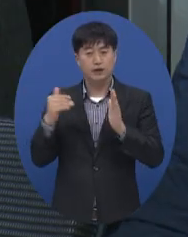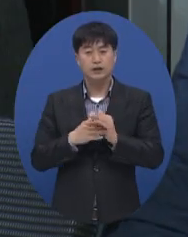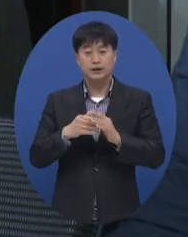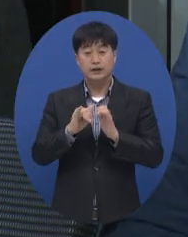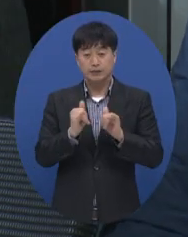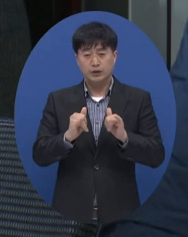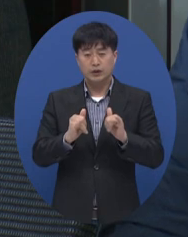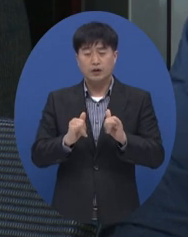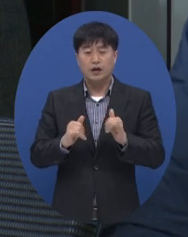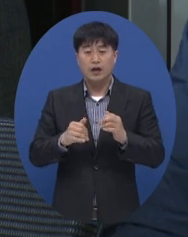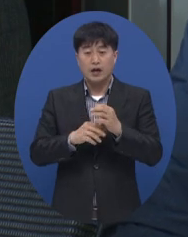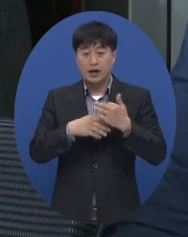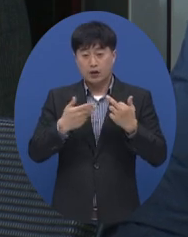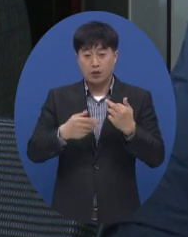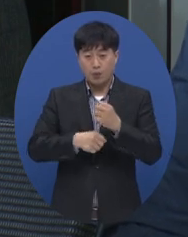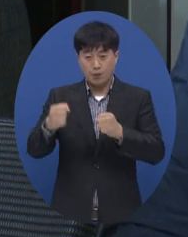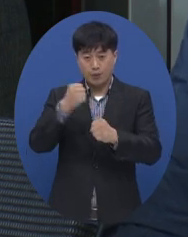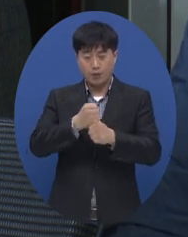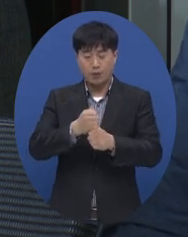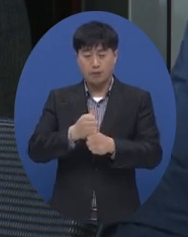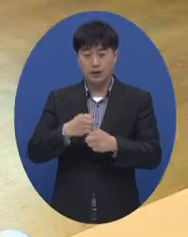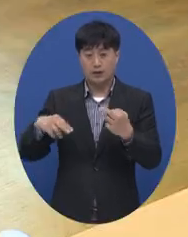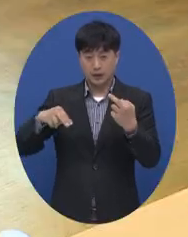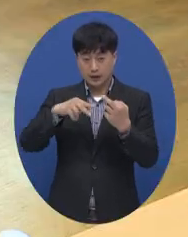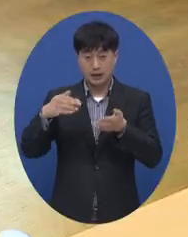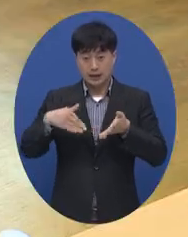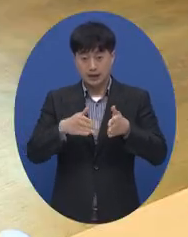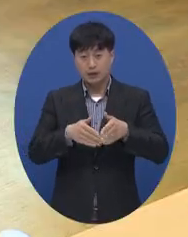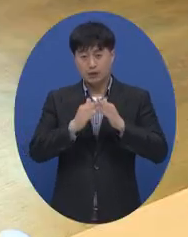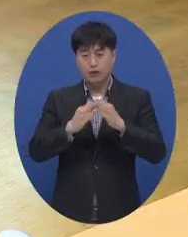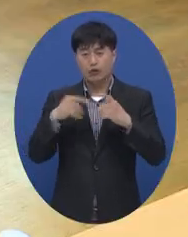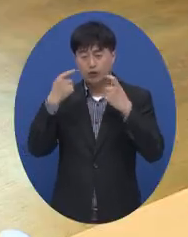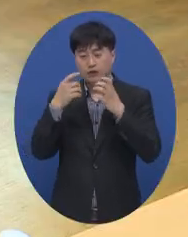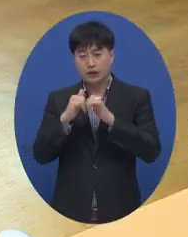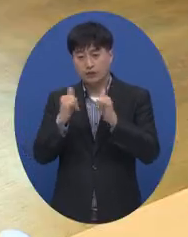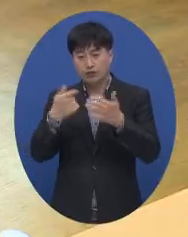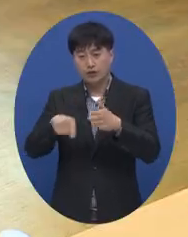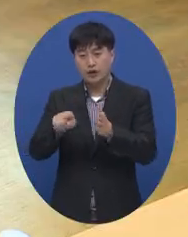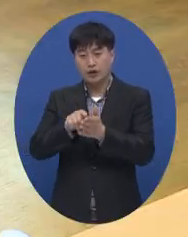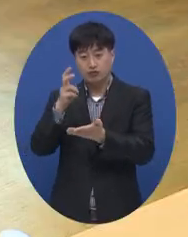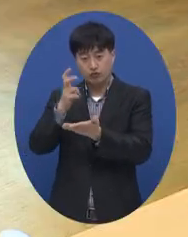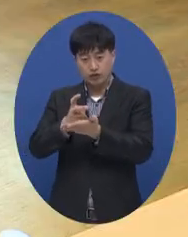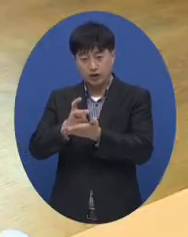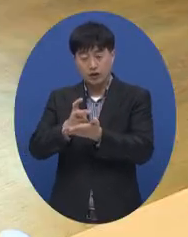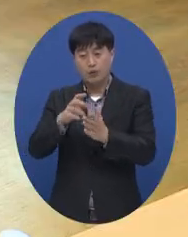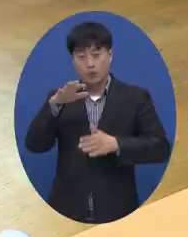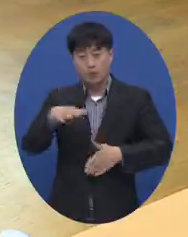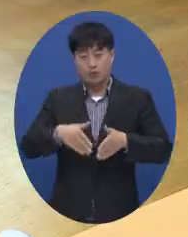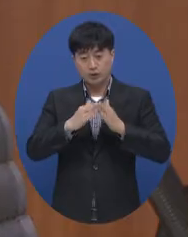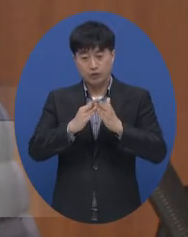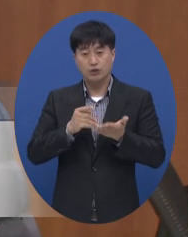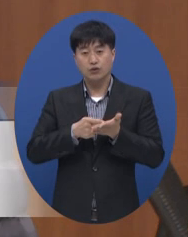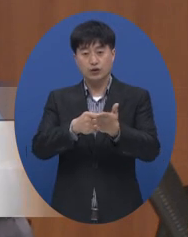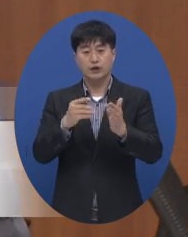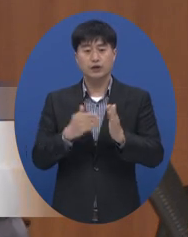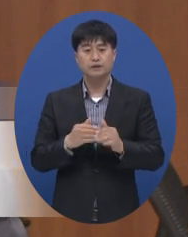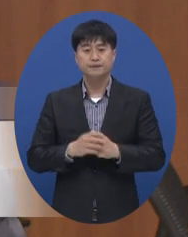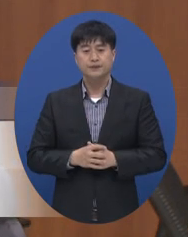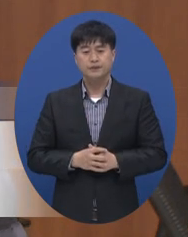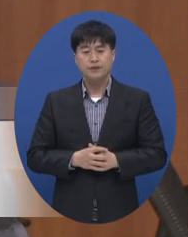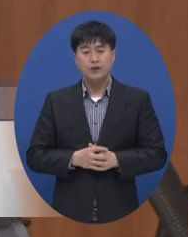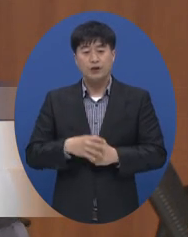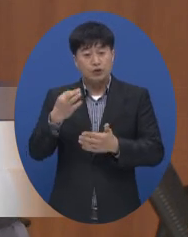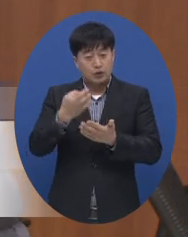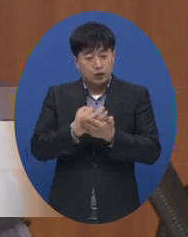주민들은 하천 복원과 더불어 산책로 조성 관광객을 위한 주차공간 확보 등을 거니 했습니다 생계는